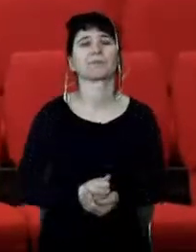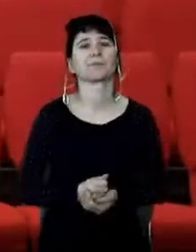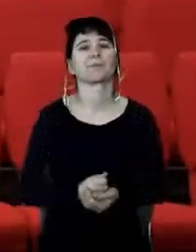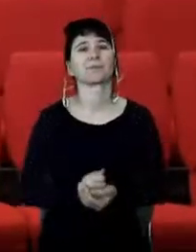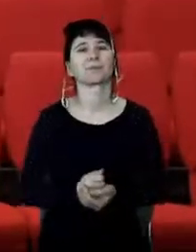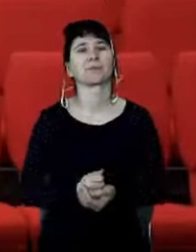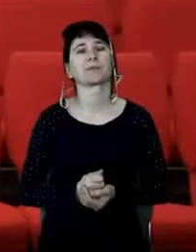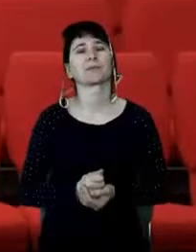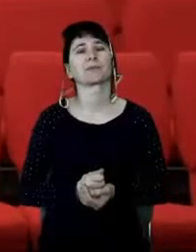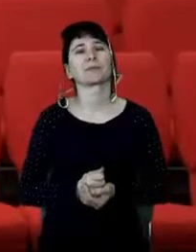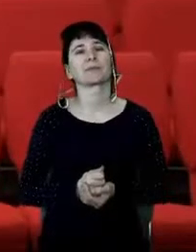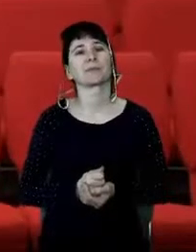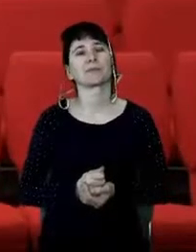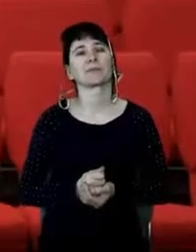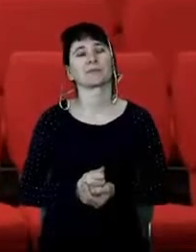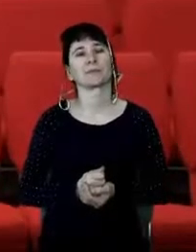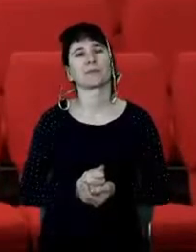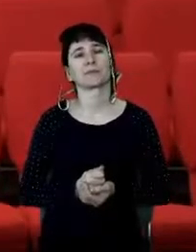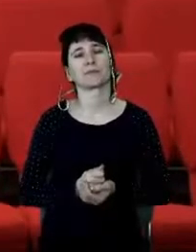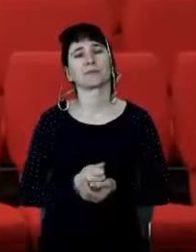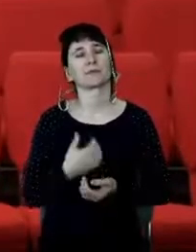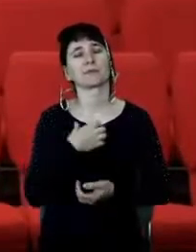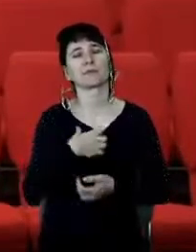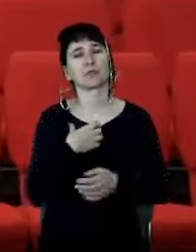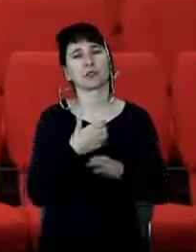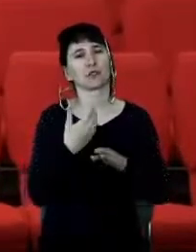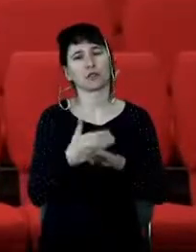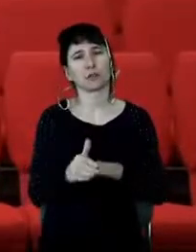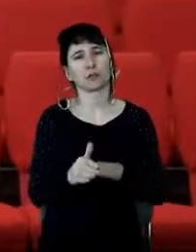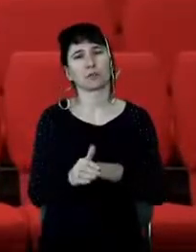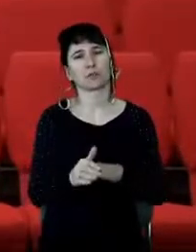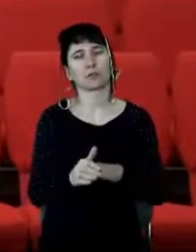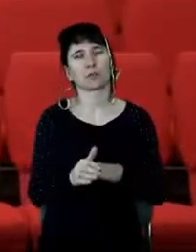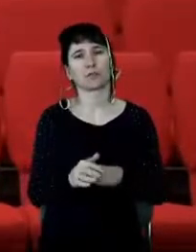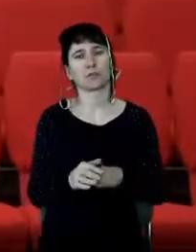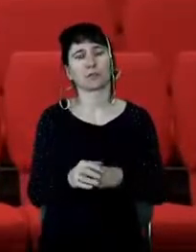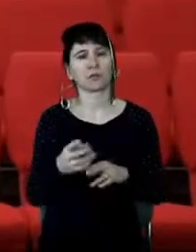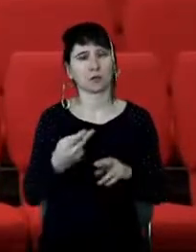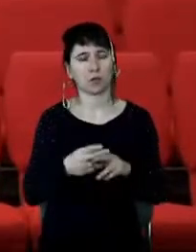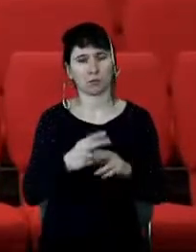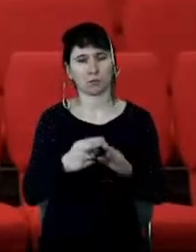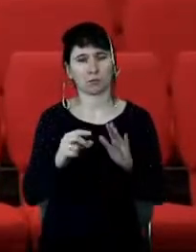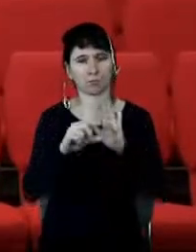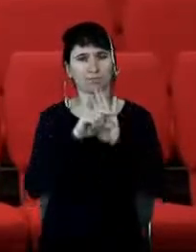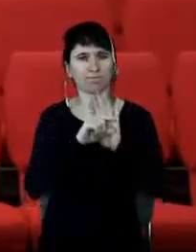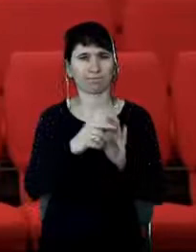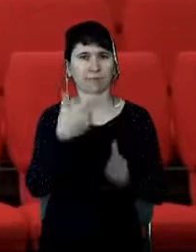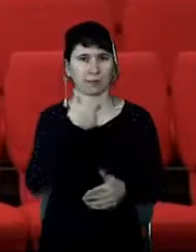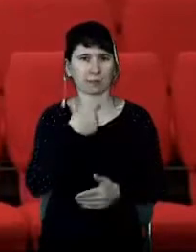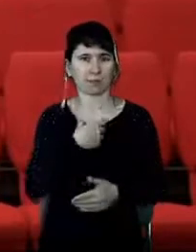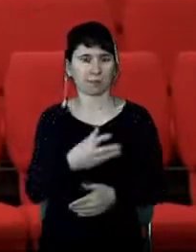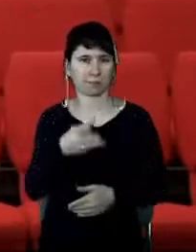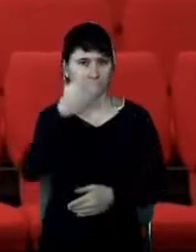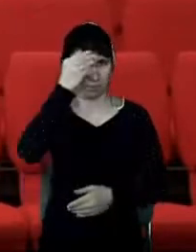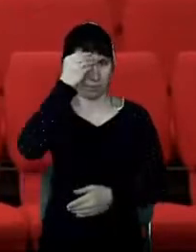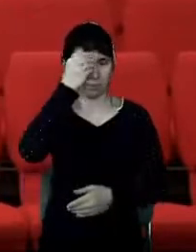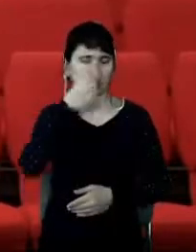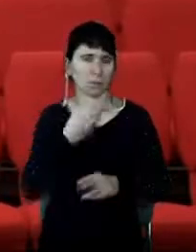який буде нас вести по нашому життю і допоможе нам, як Ісус